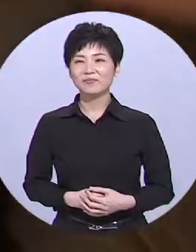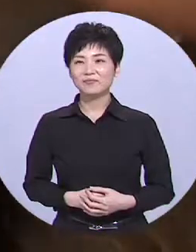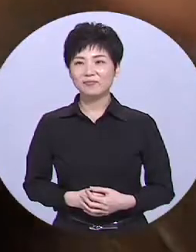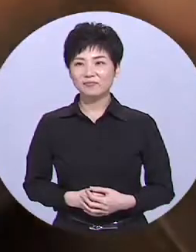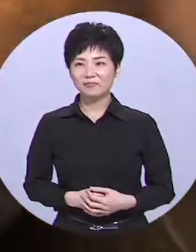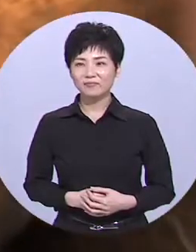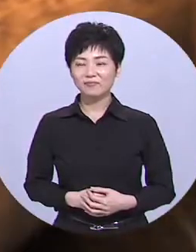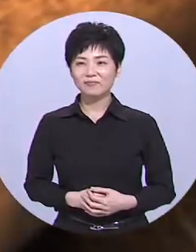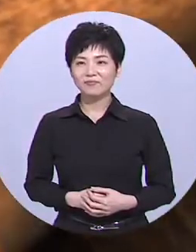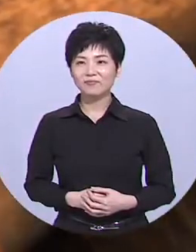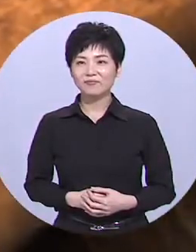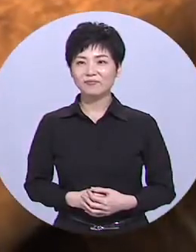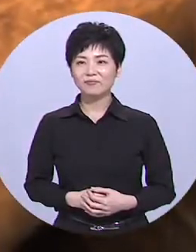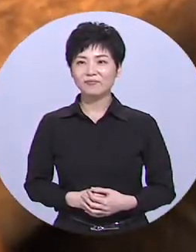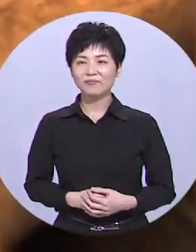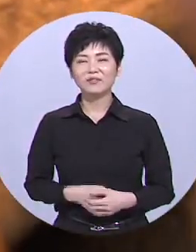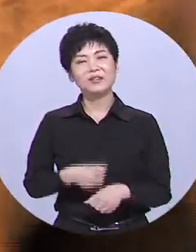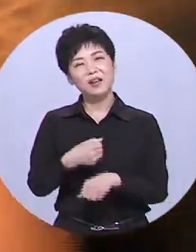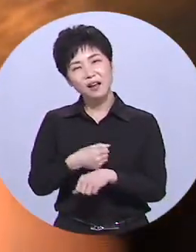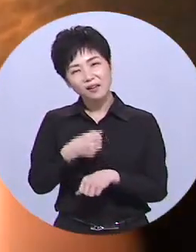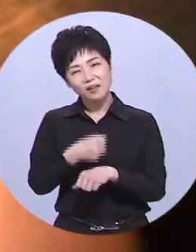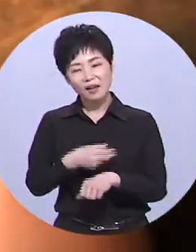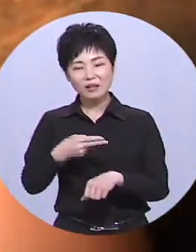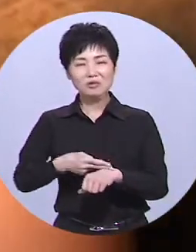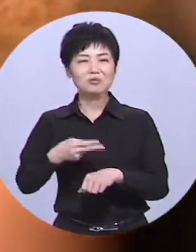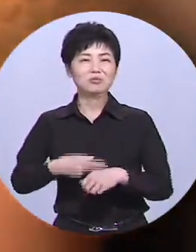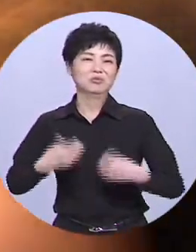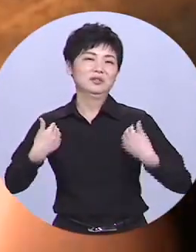やっぱり印鑑彫りは大変でした。